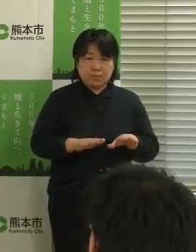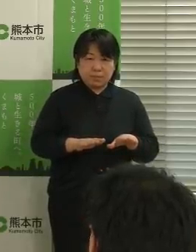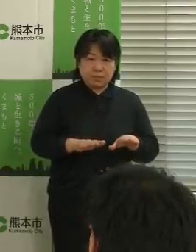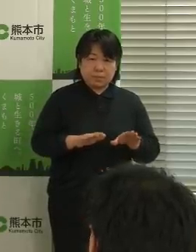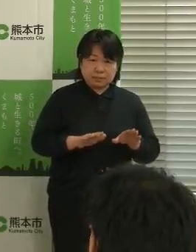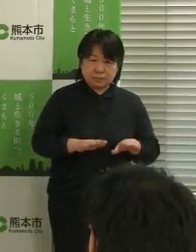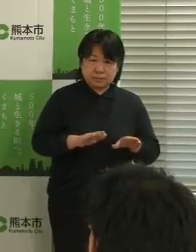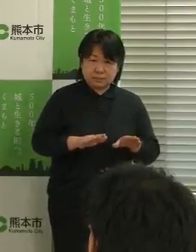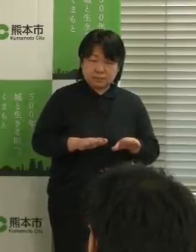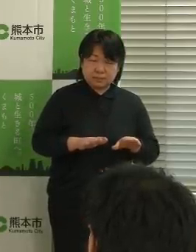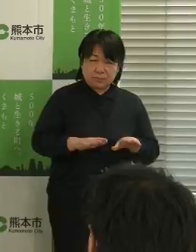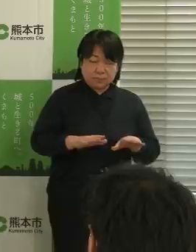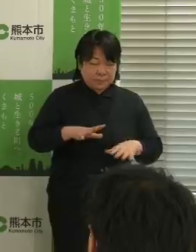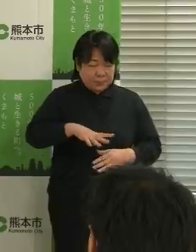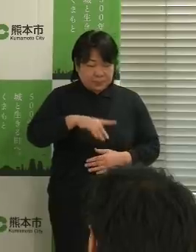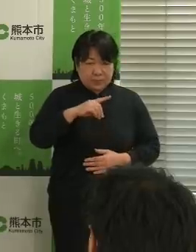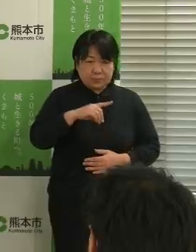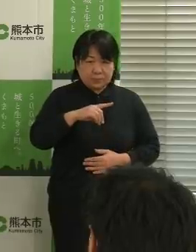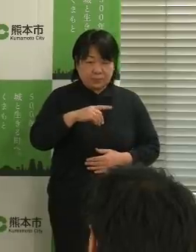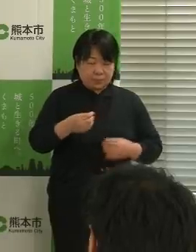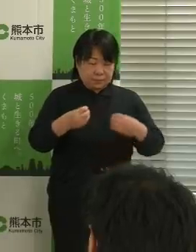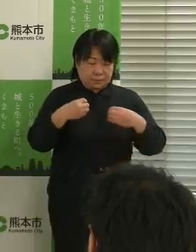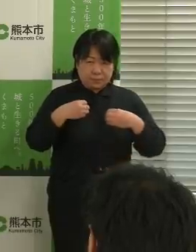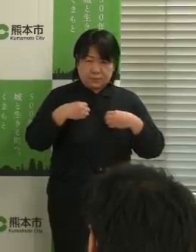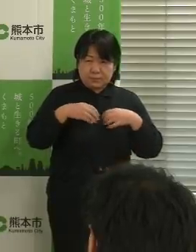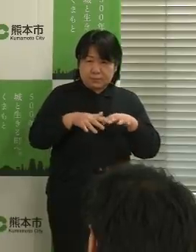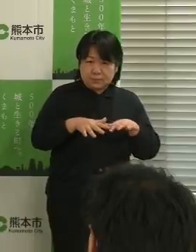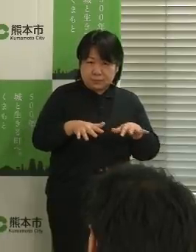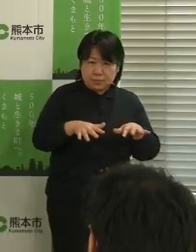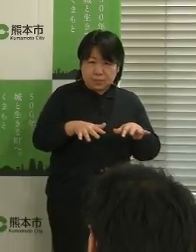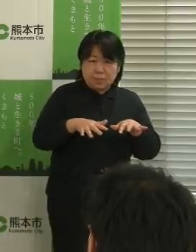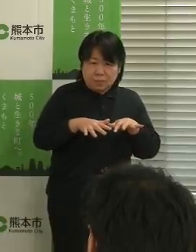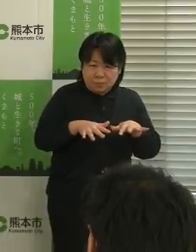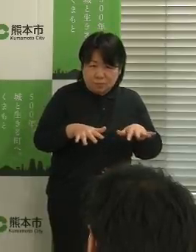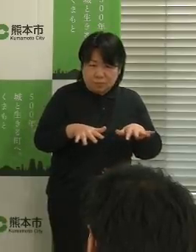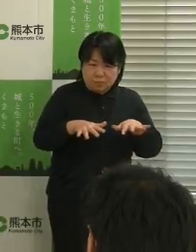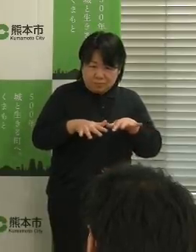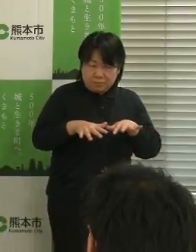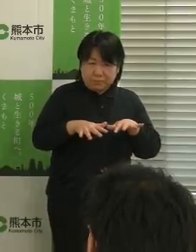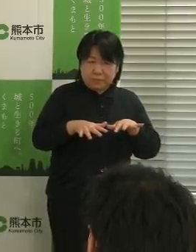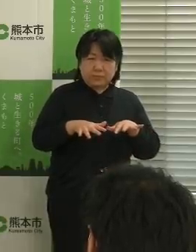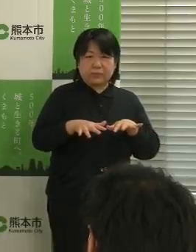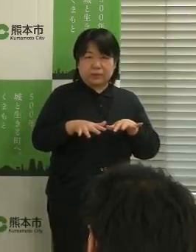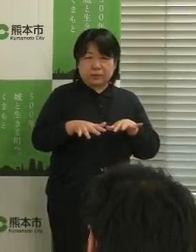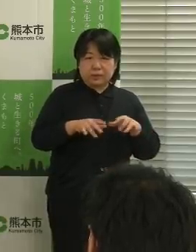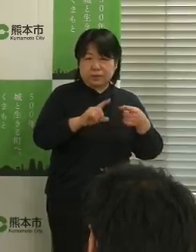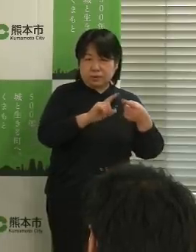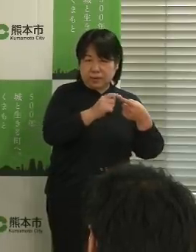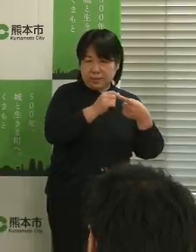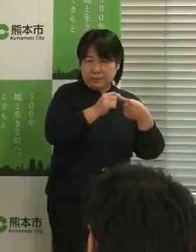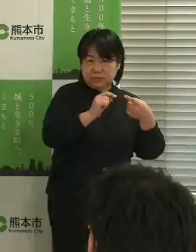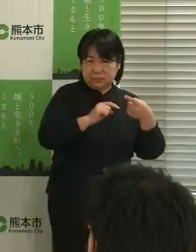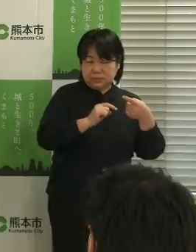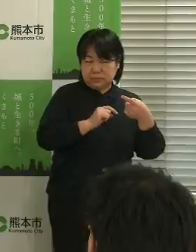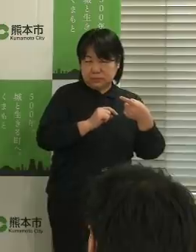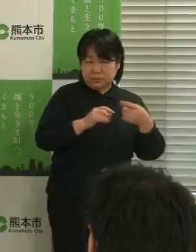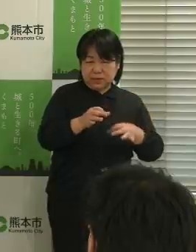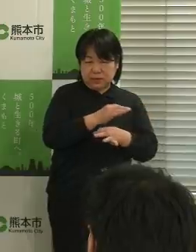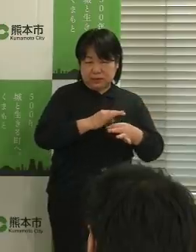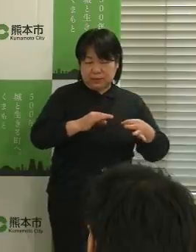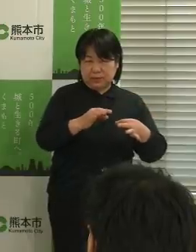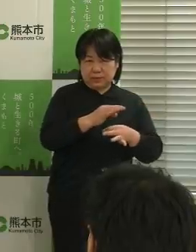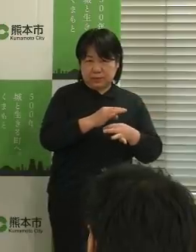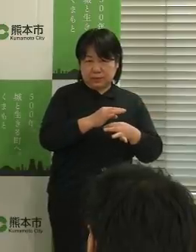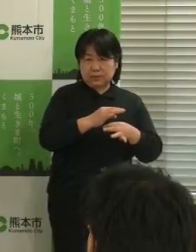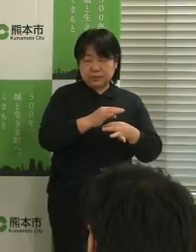ですね、まずはその感染症の影響をまず最小化するということがですね、これは経済にとっても